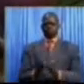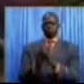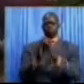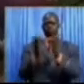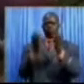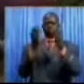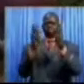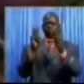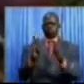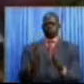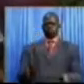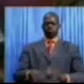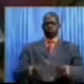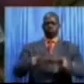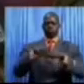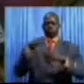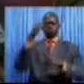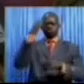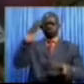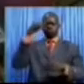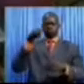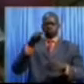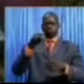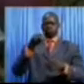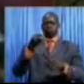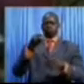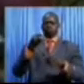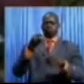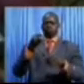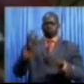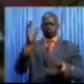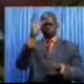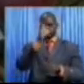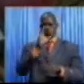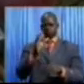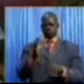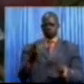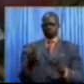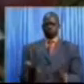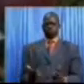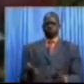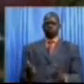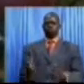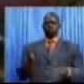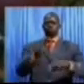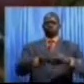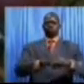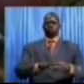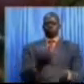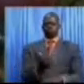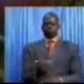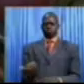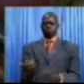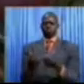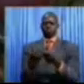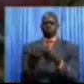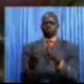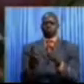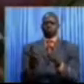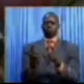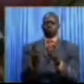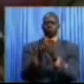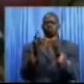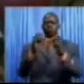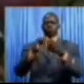sont sortis pour que, en tout cas, chercher un coin, déposer les enfants. Mais ce qui est le grand